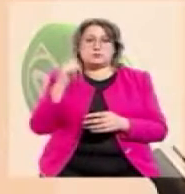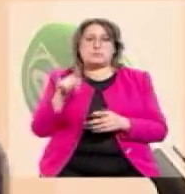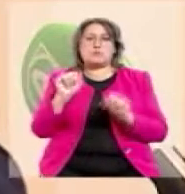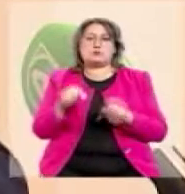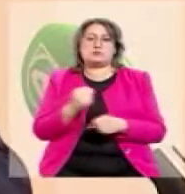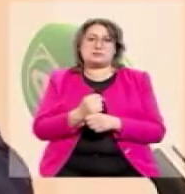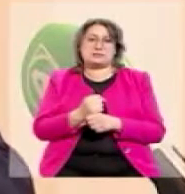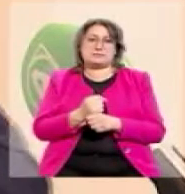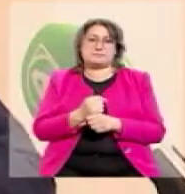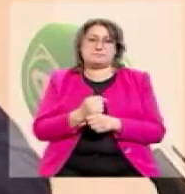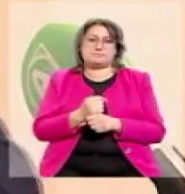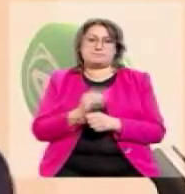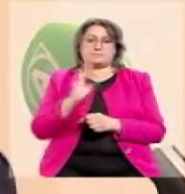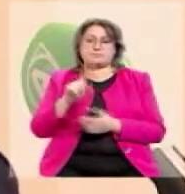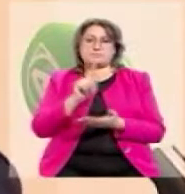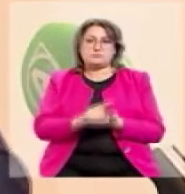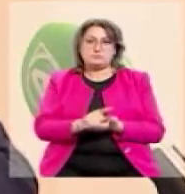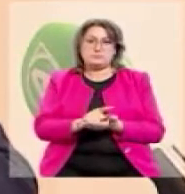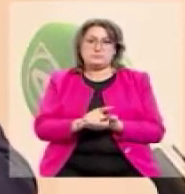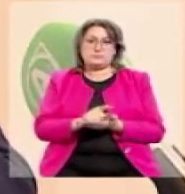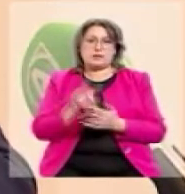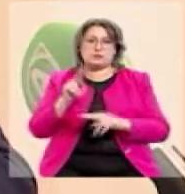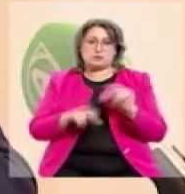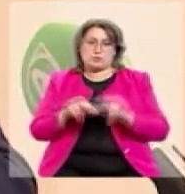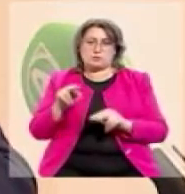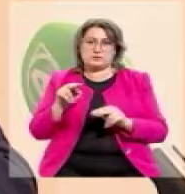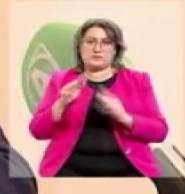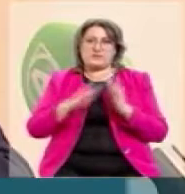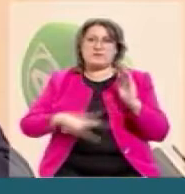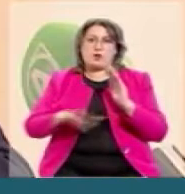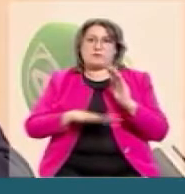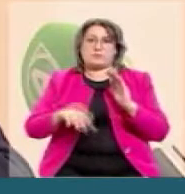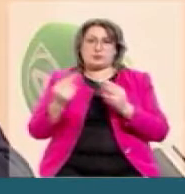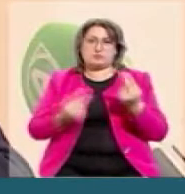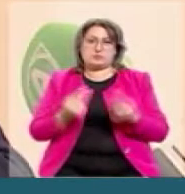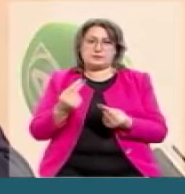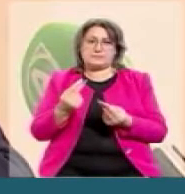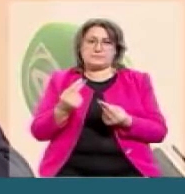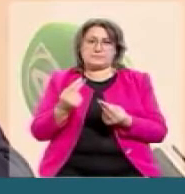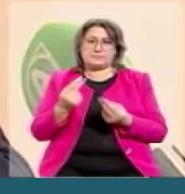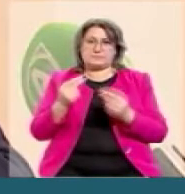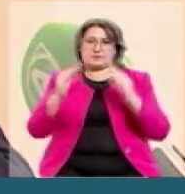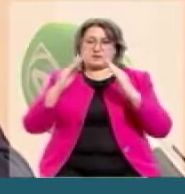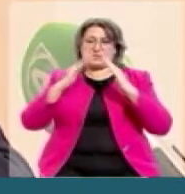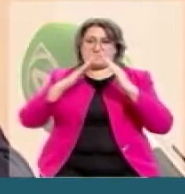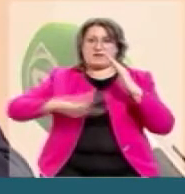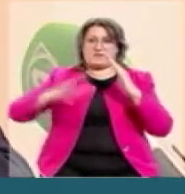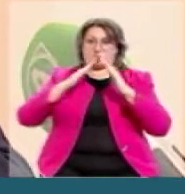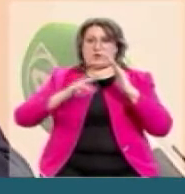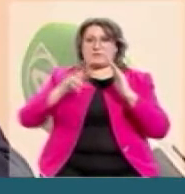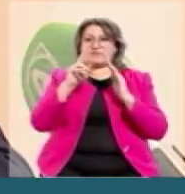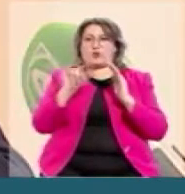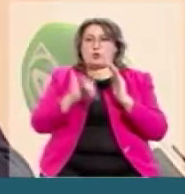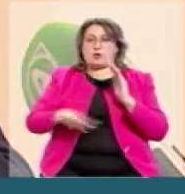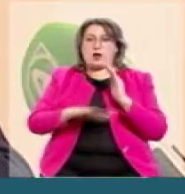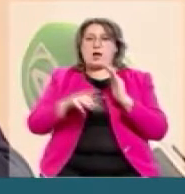нужно сделать? Мы должны строить дворовые площадки во дворах и передавать,